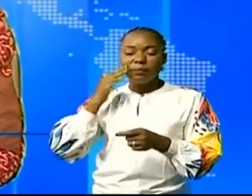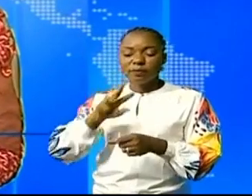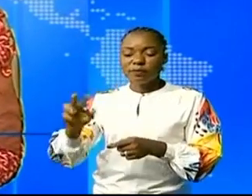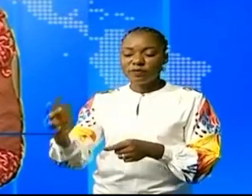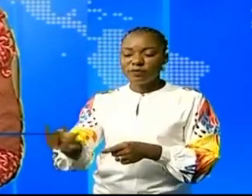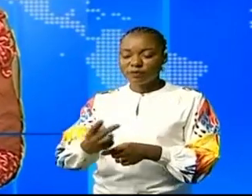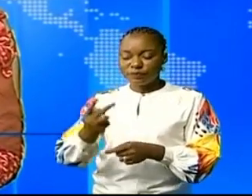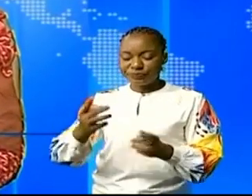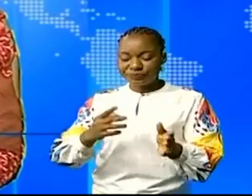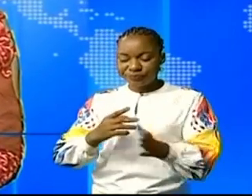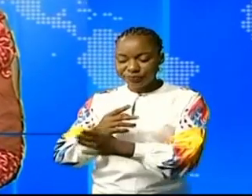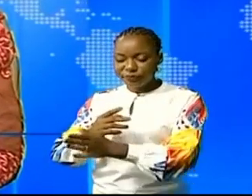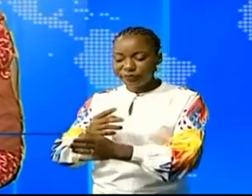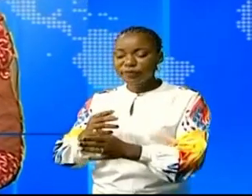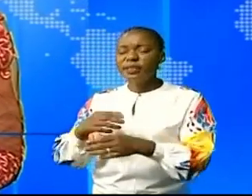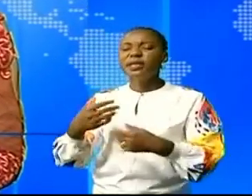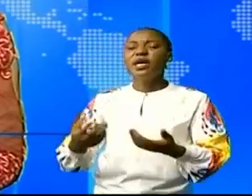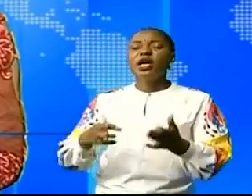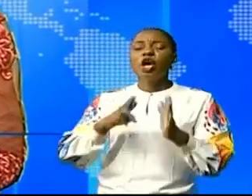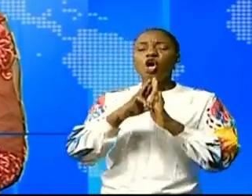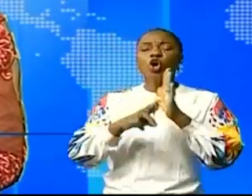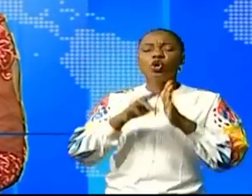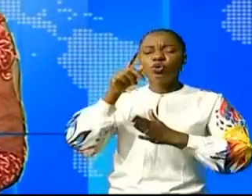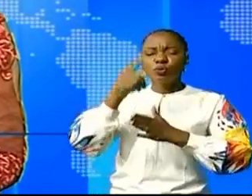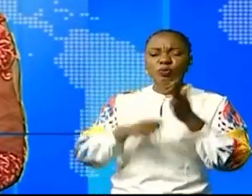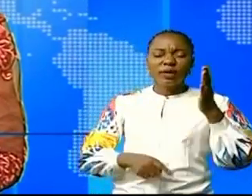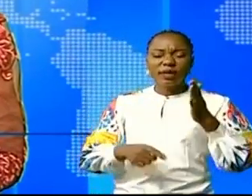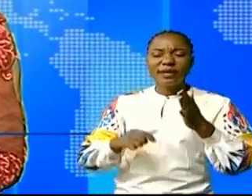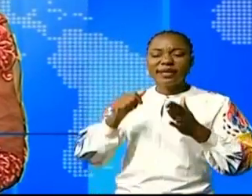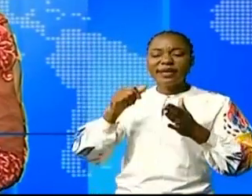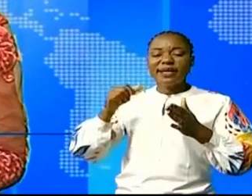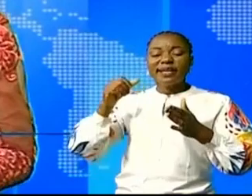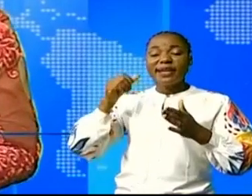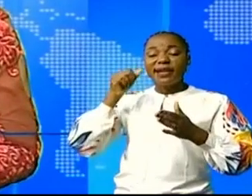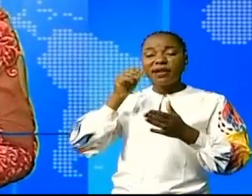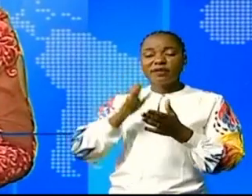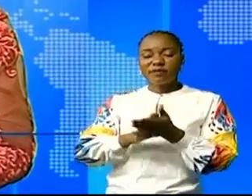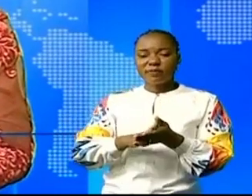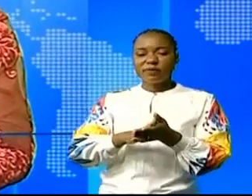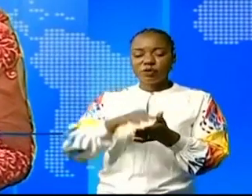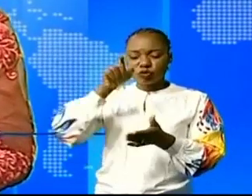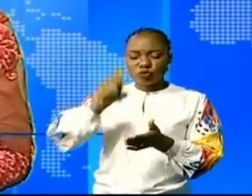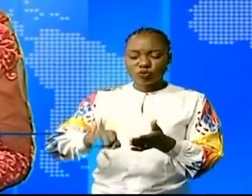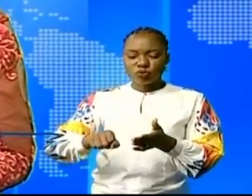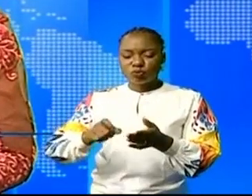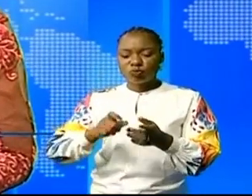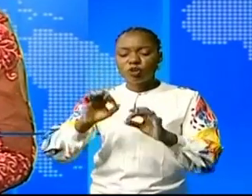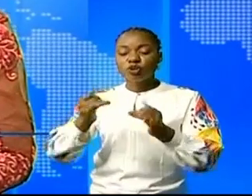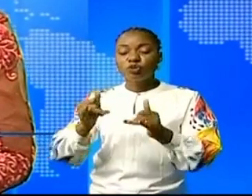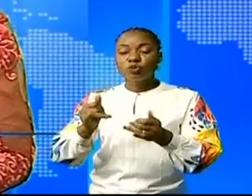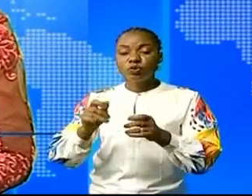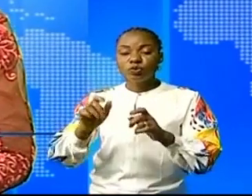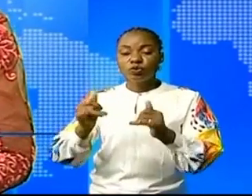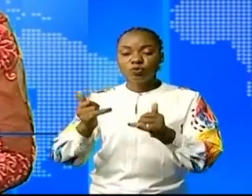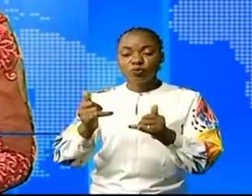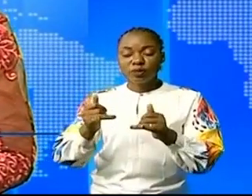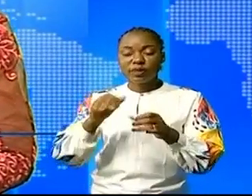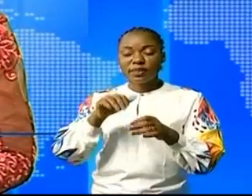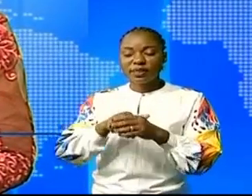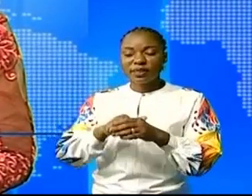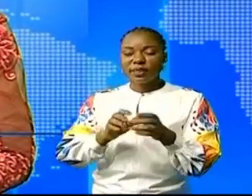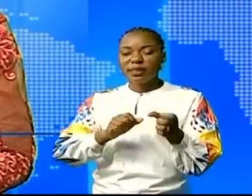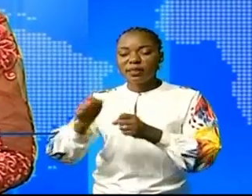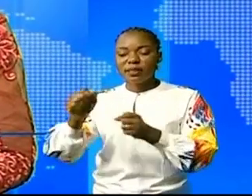Quel est le rôle que doit jouer la femme dans la lutte contre le changement climatique? Ce thème a été